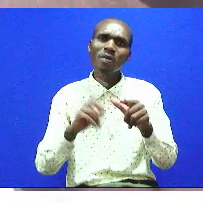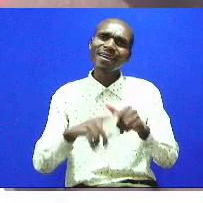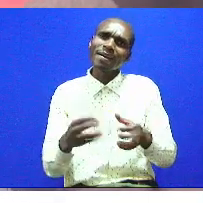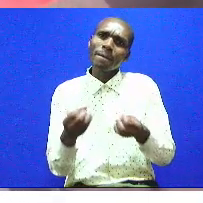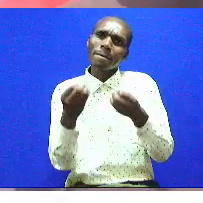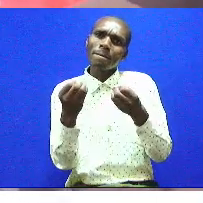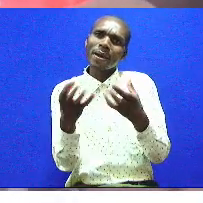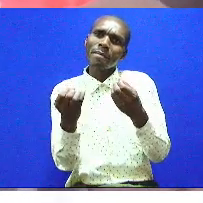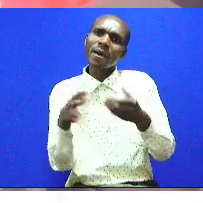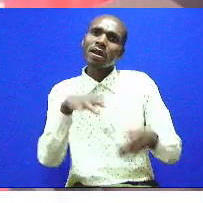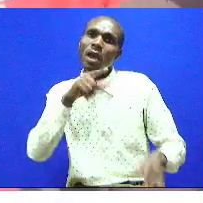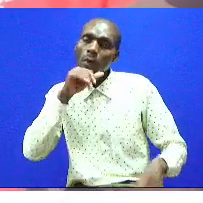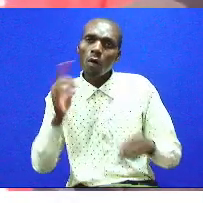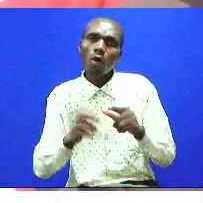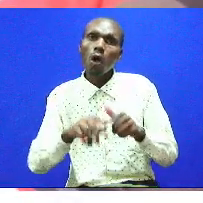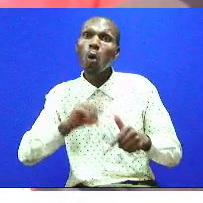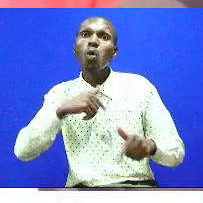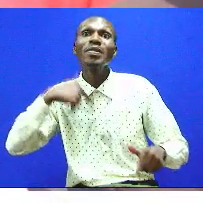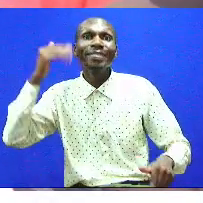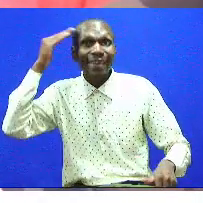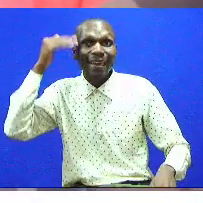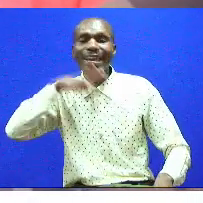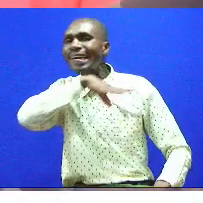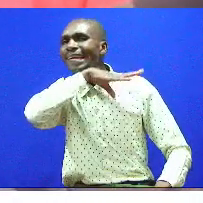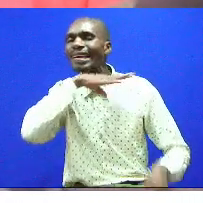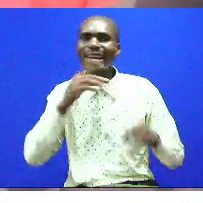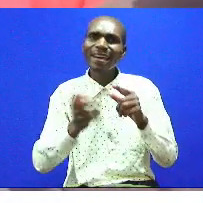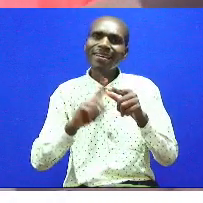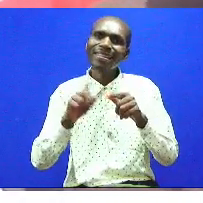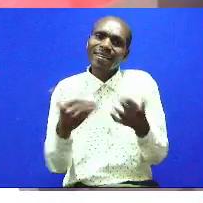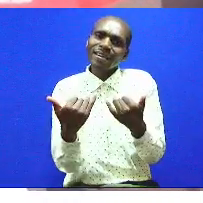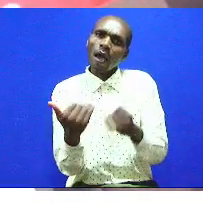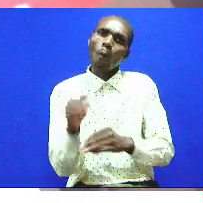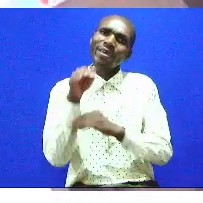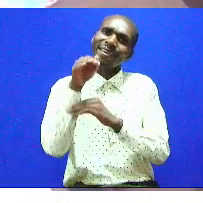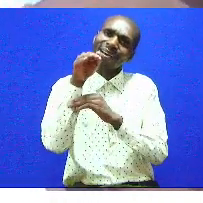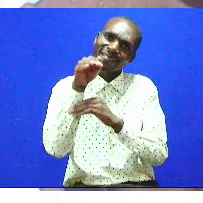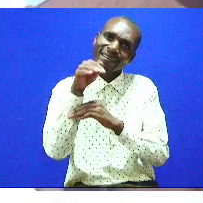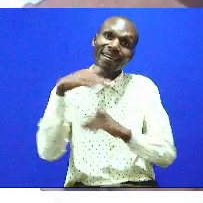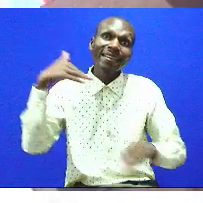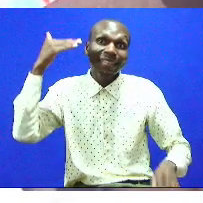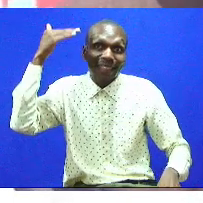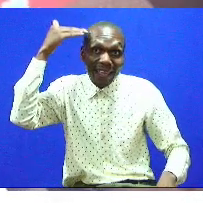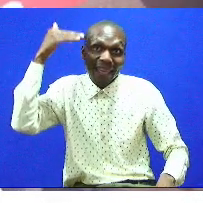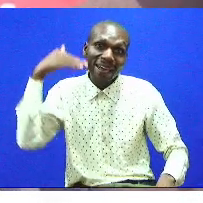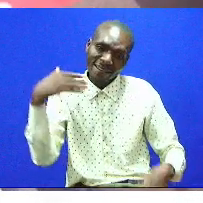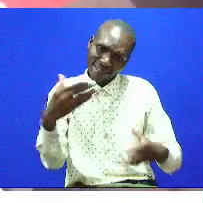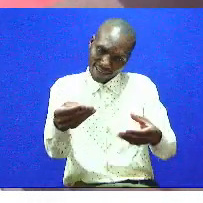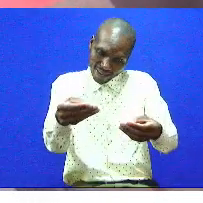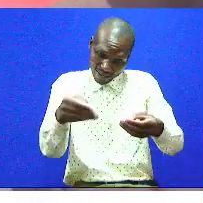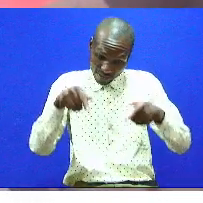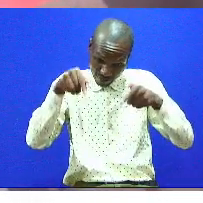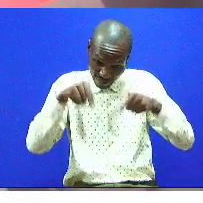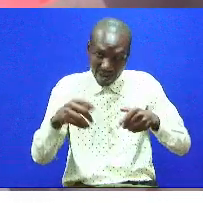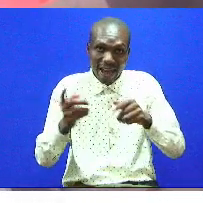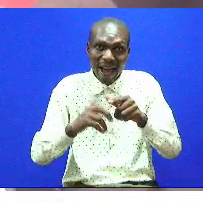gusaba mabera kwa niaba ya bakoloni gucha asense ya Kenya. Igo tutayete asabe